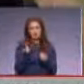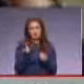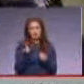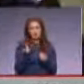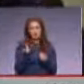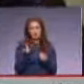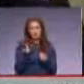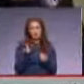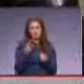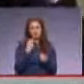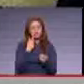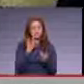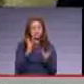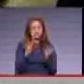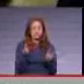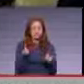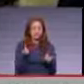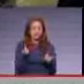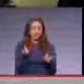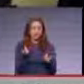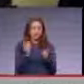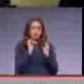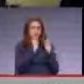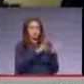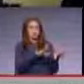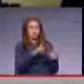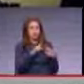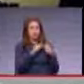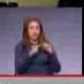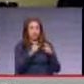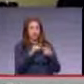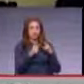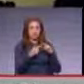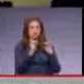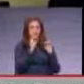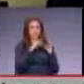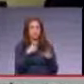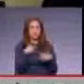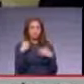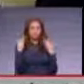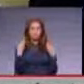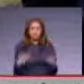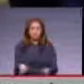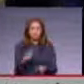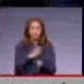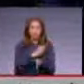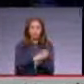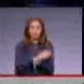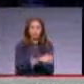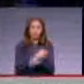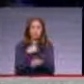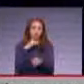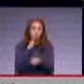والاولاد انهم يجيبوا اهليهم ويحطوهم. يا انا اللي مربياهم على على على كل حاجه كويسه ومربياهم